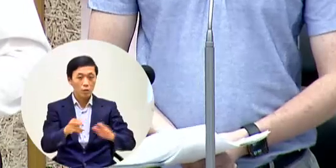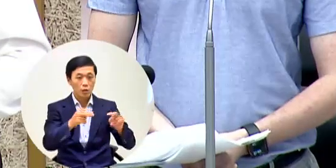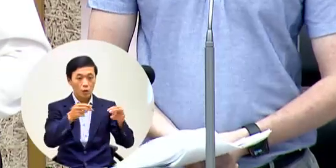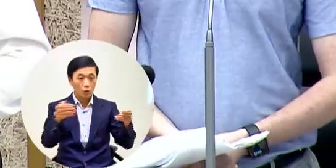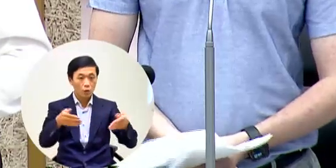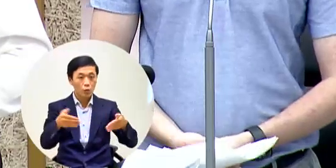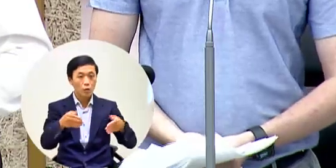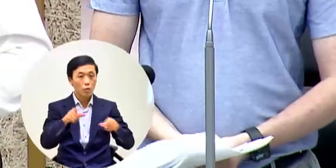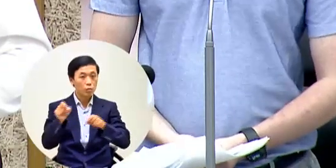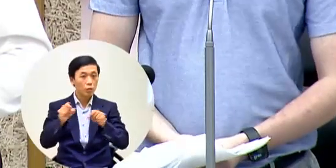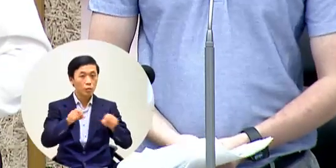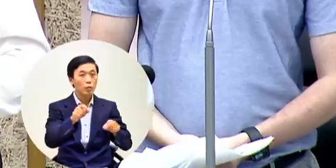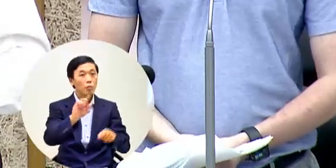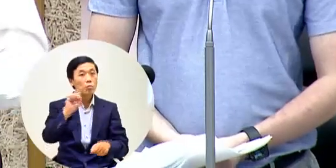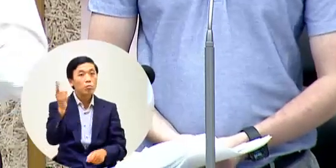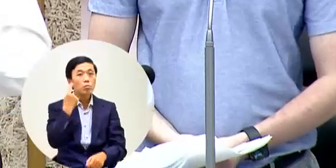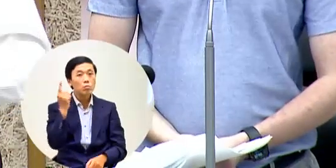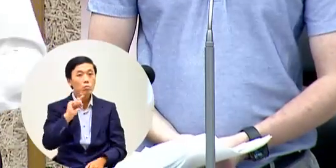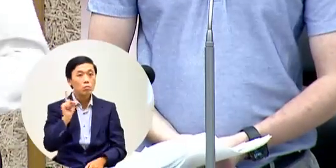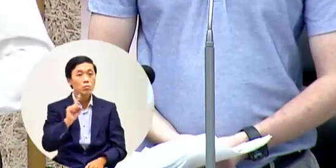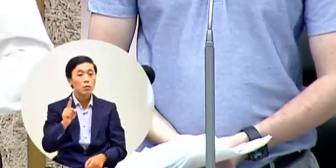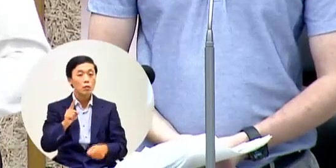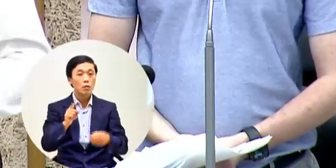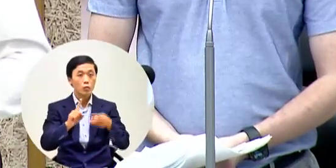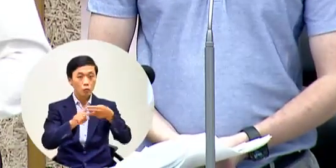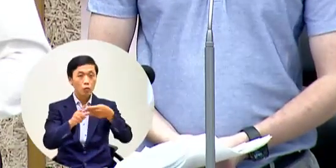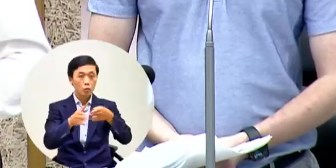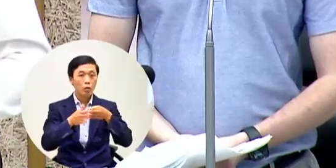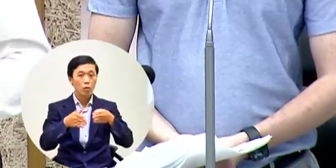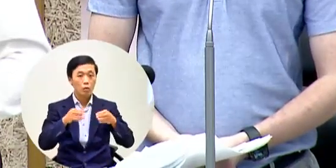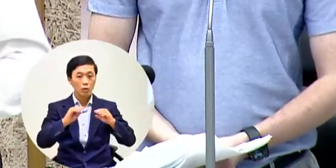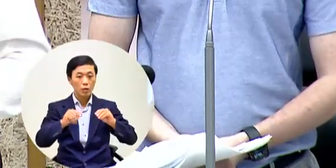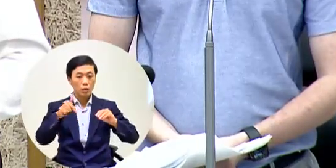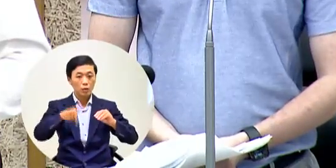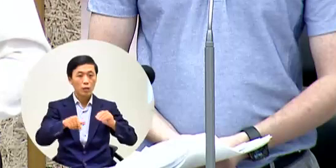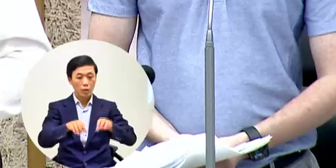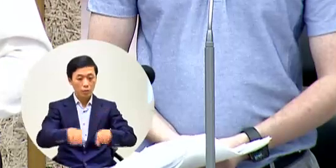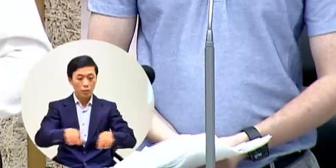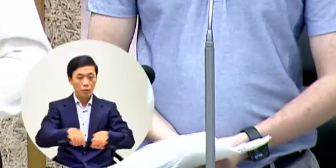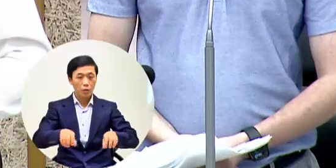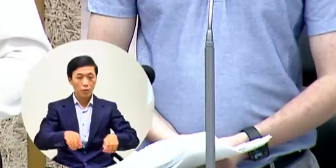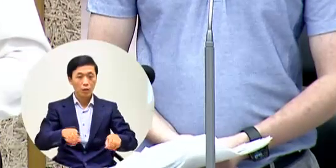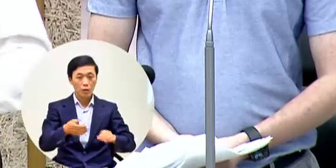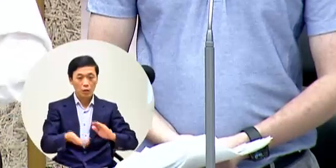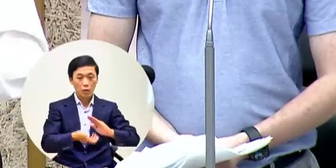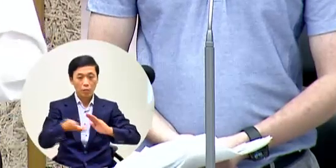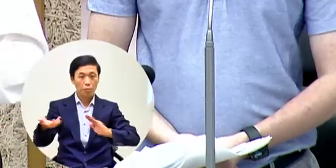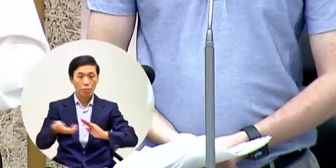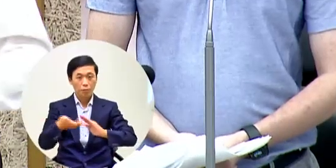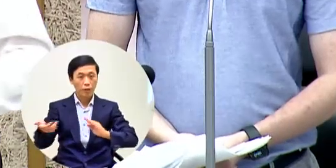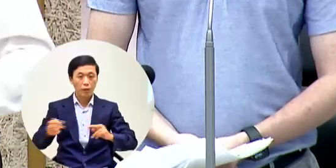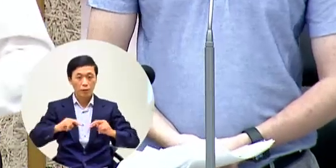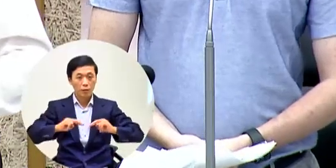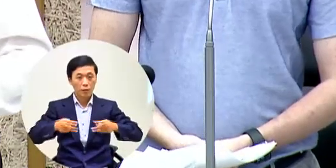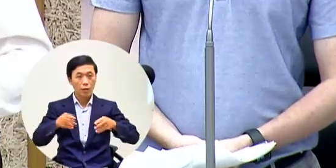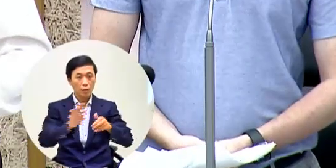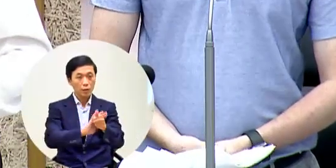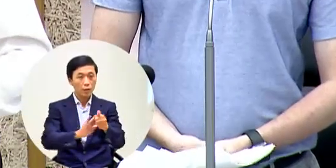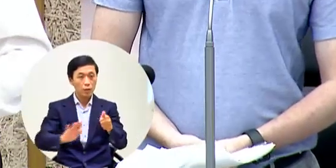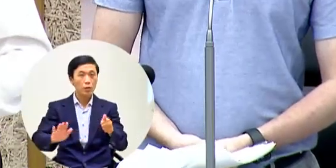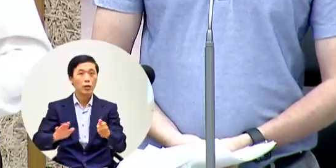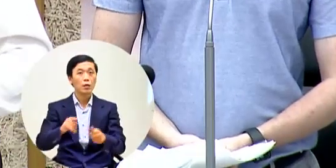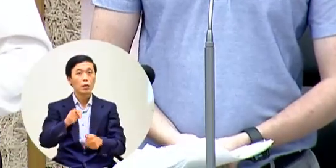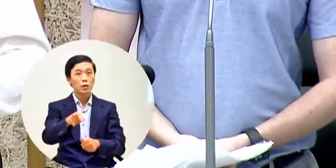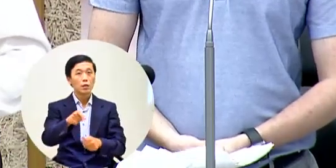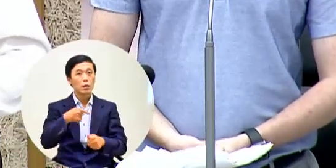主要的 那是什么原因？ 主要的原因是那个地下管线的这个迁改。造成的这个进度， 我大家你们好